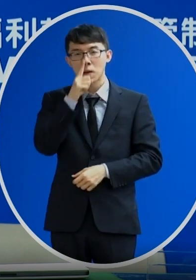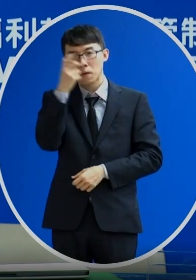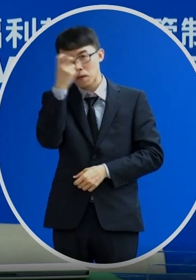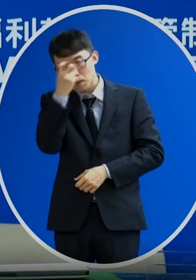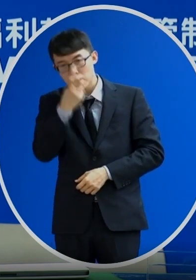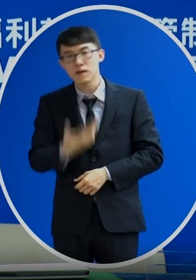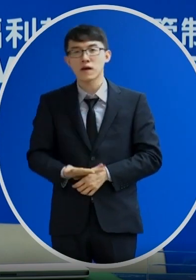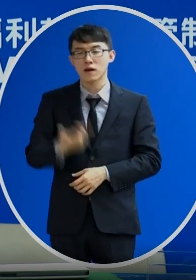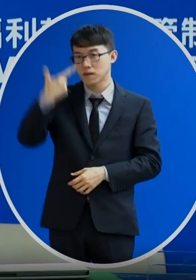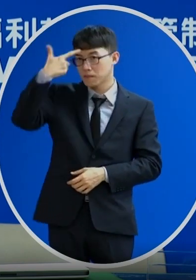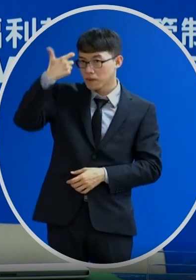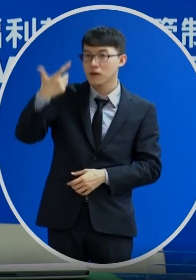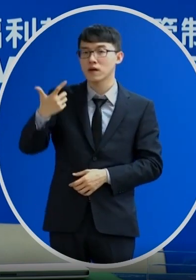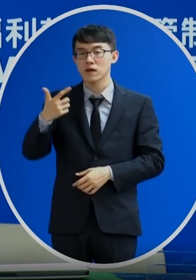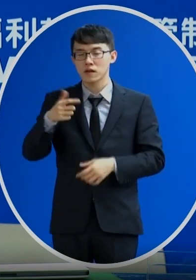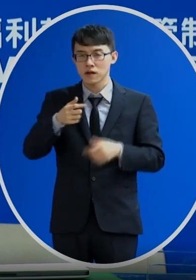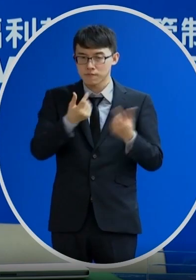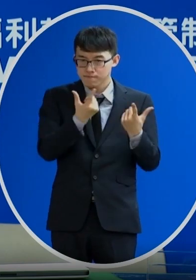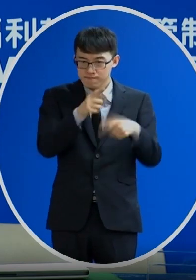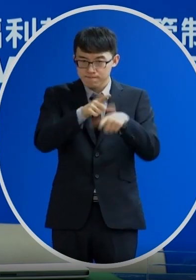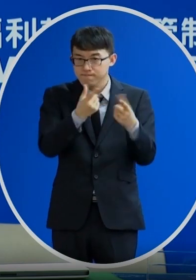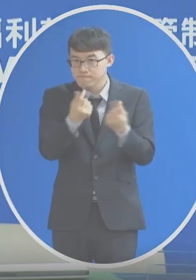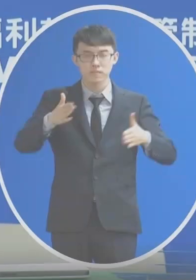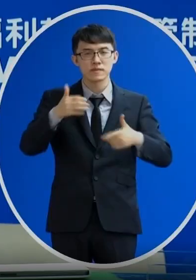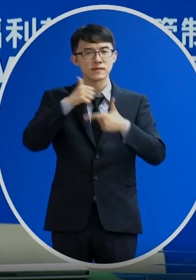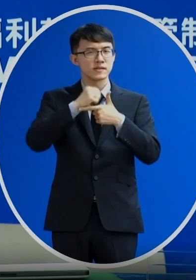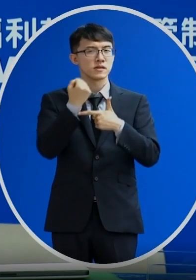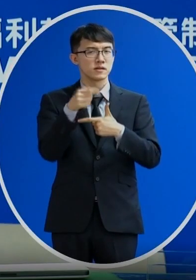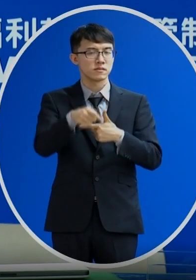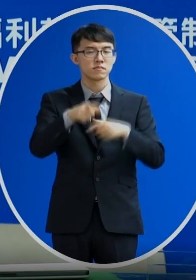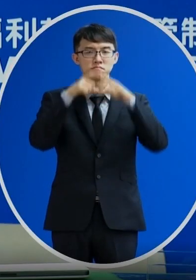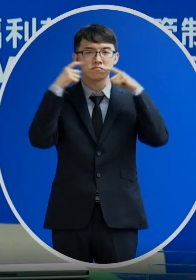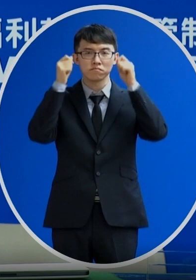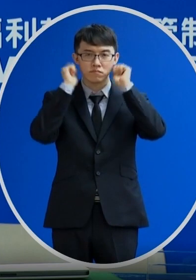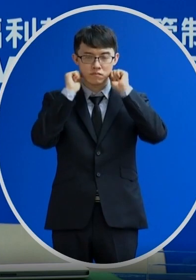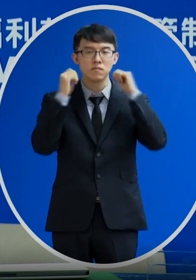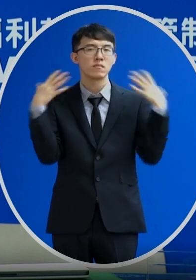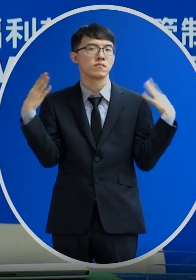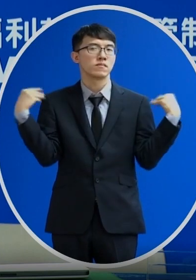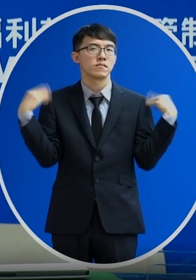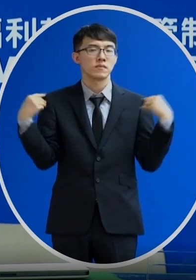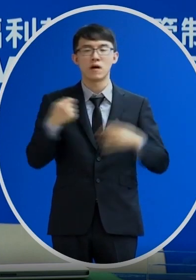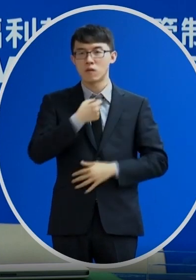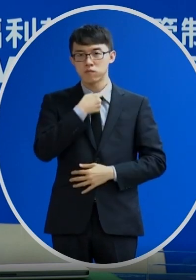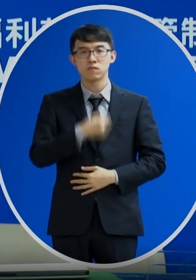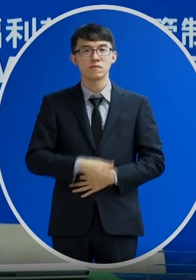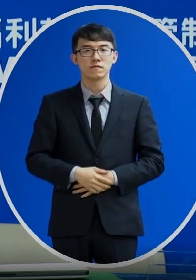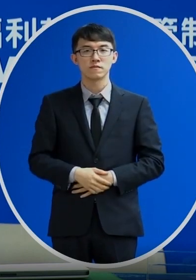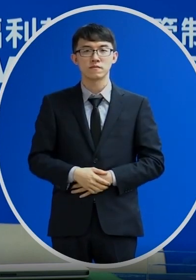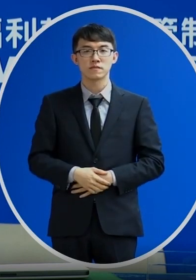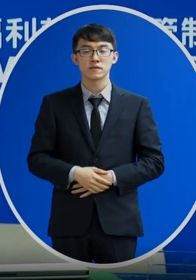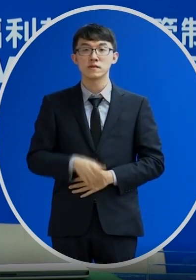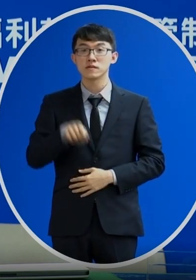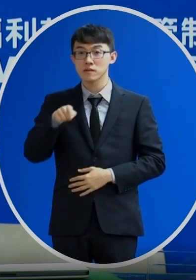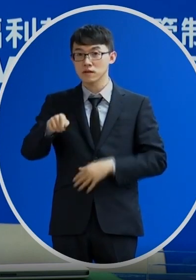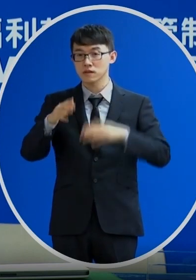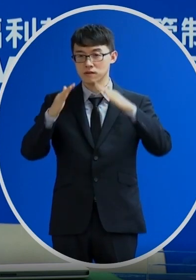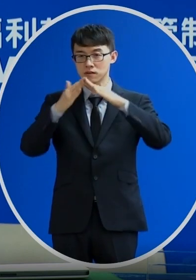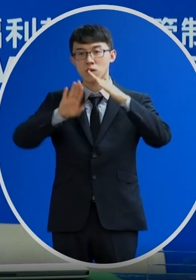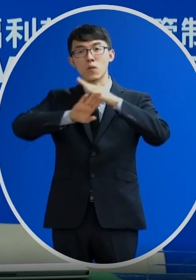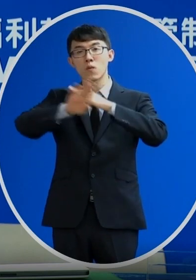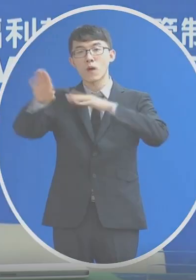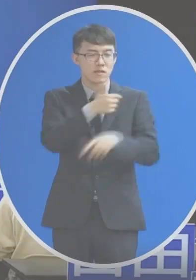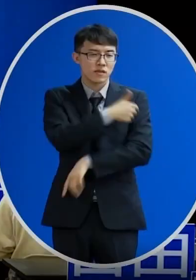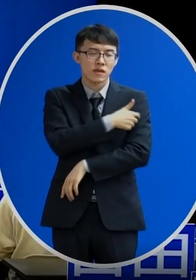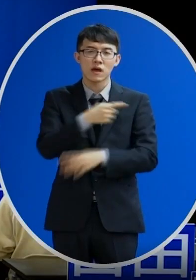检，加强筛检的部分啊，上班应该戴口罩啊，所以这个部分跟这个放宽口罩令的关